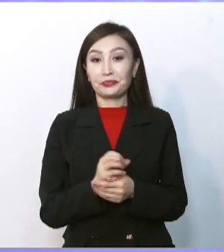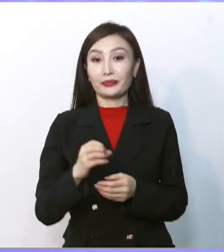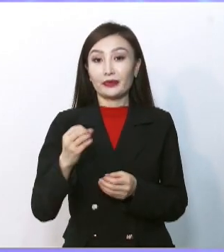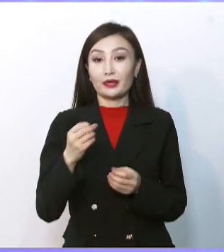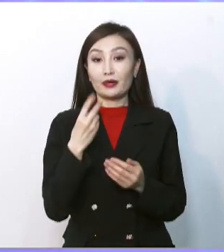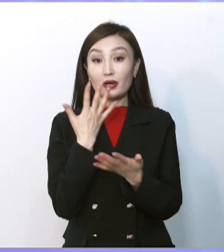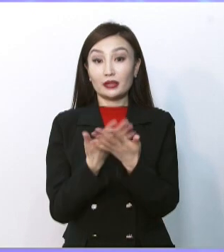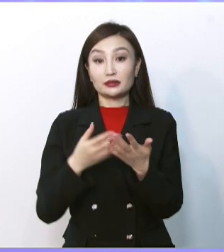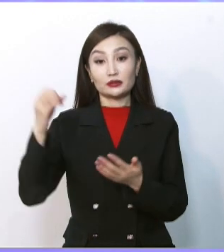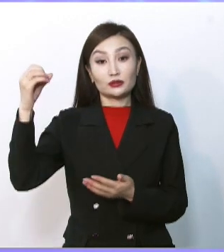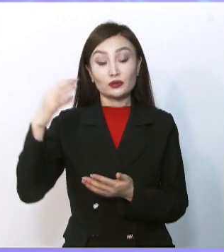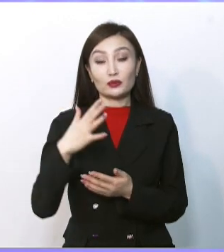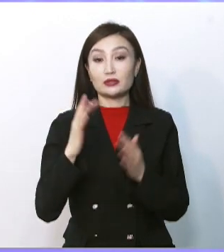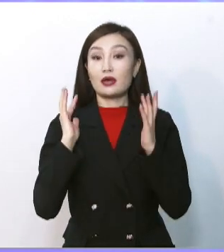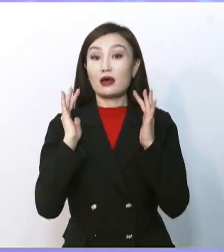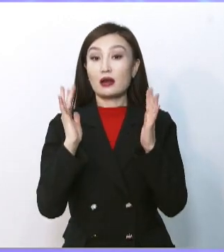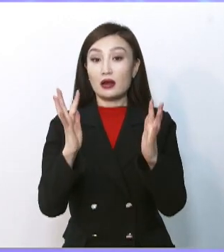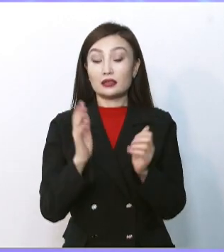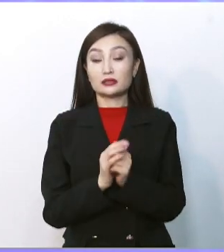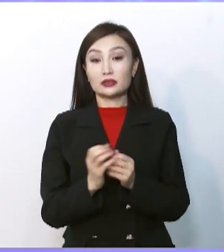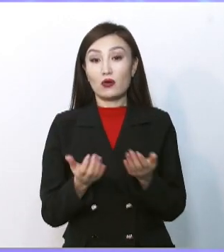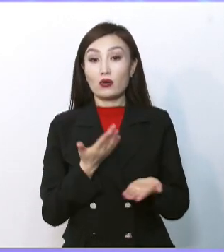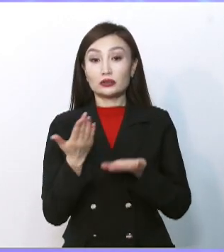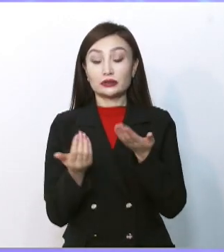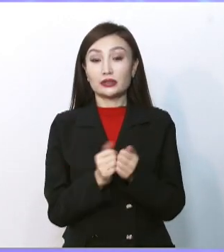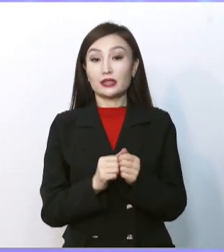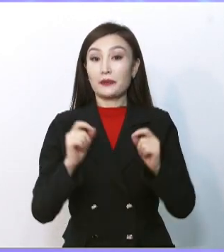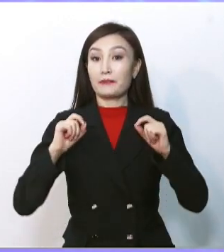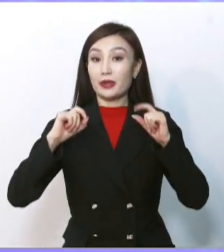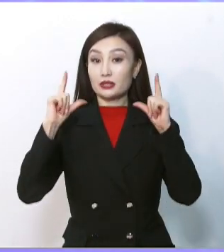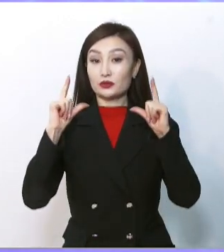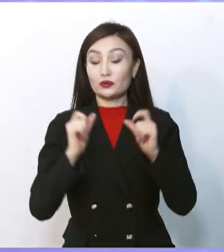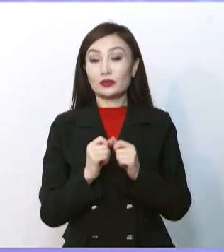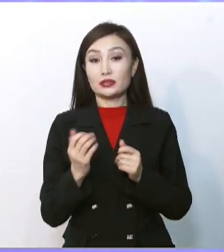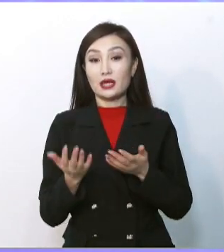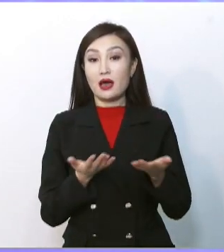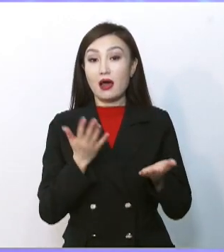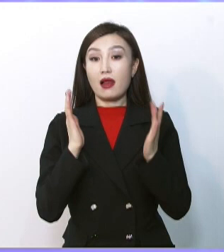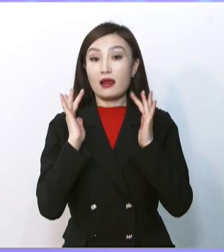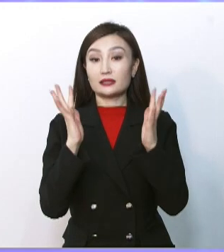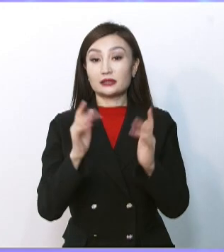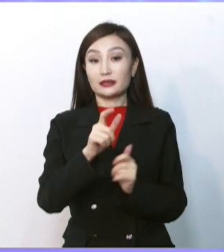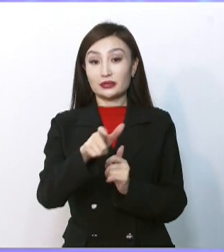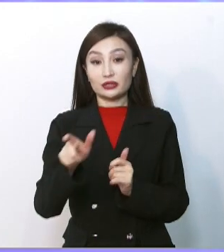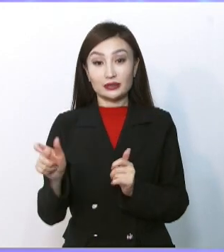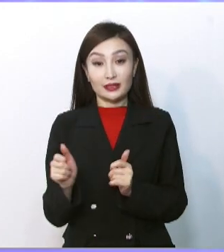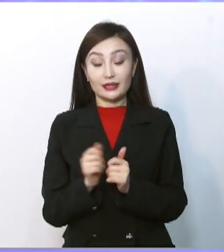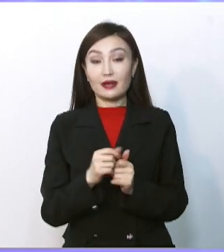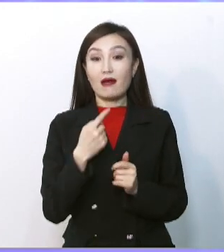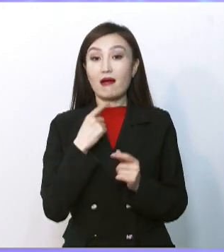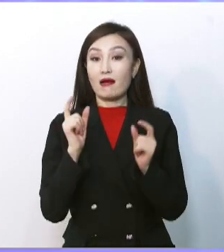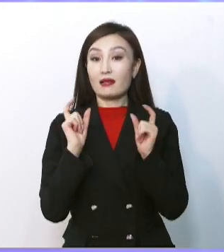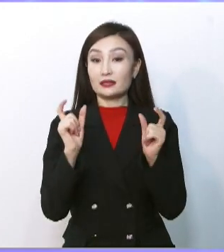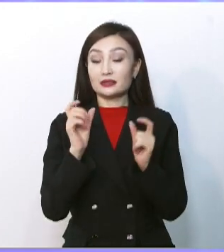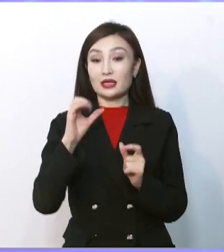выглянуло солнце, лес ожил, проснулись лесные жители, голосистый